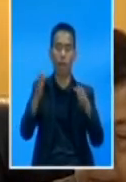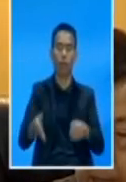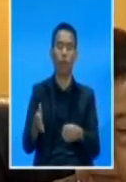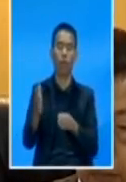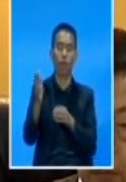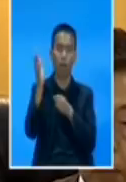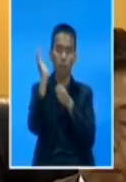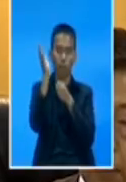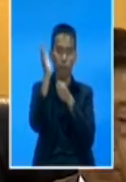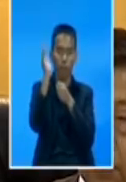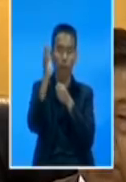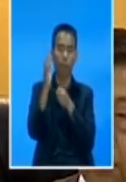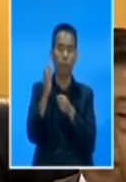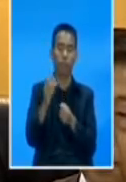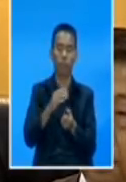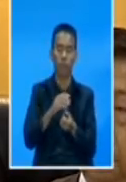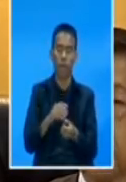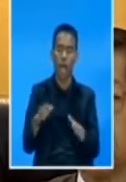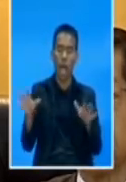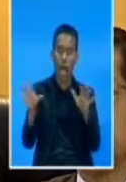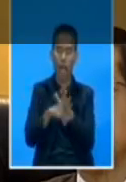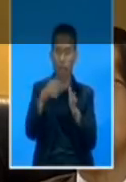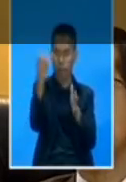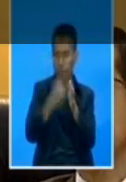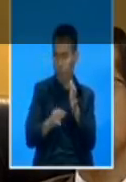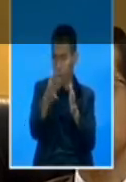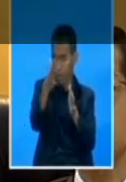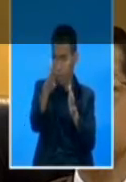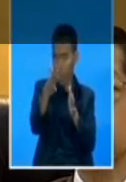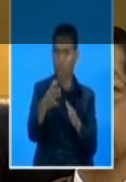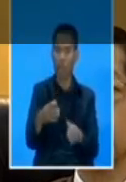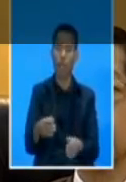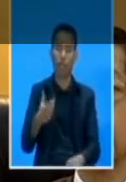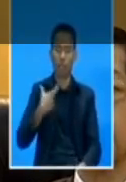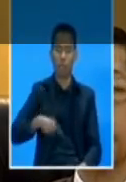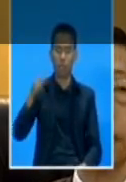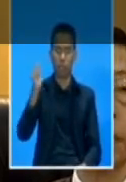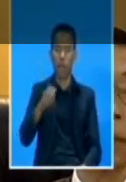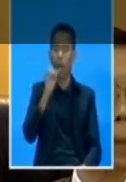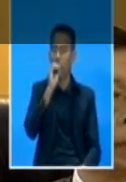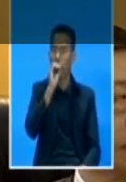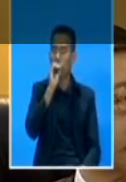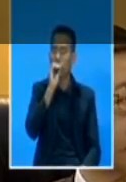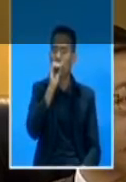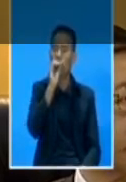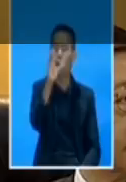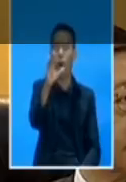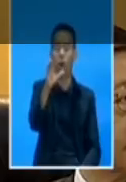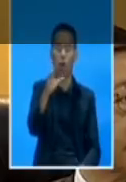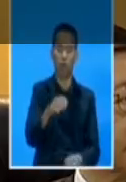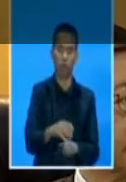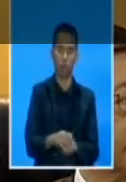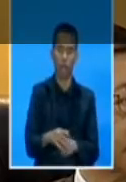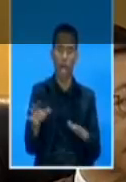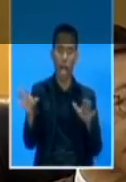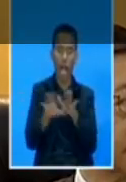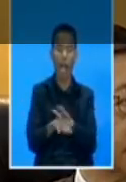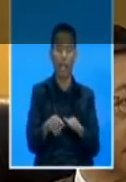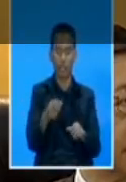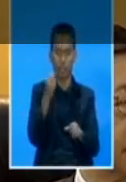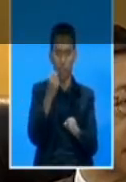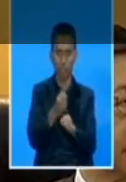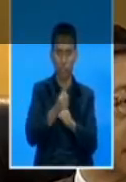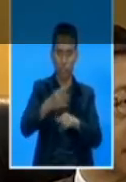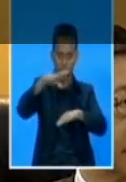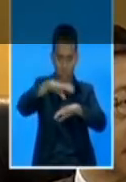อยสุดอยู่จนกว่าจะมีคำพิพากษาถึงที่สุดว่าเขาได้กระทำผิดจะปฏิบัติกับเขาเยี่ยงผู้กระทำผิดไม่ได้พอห้